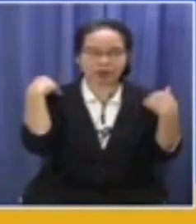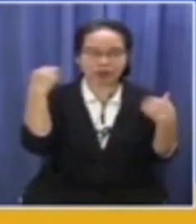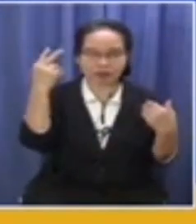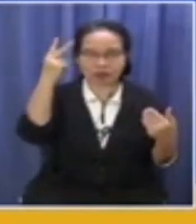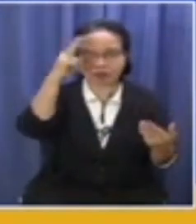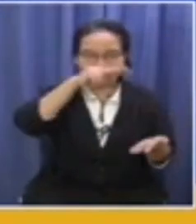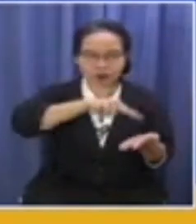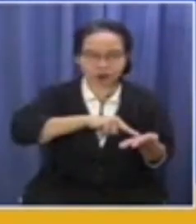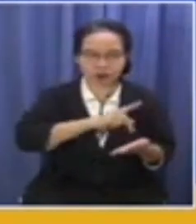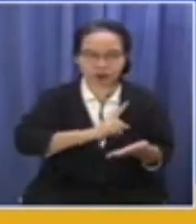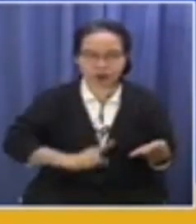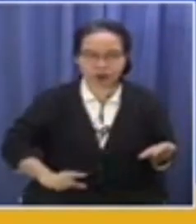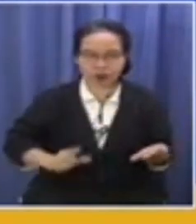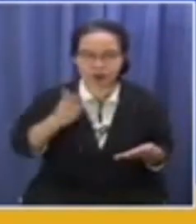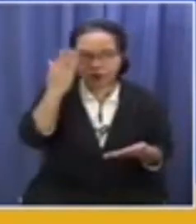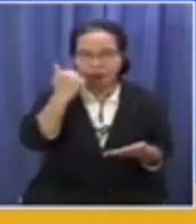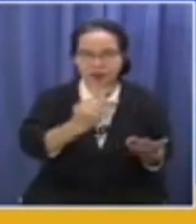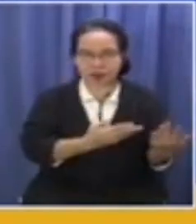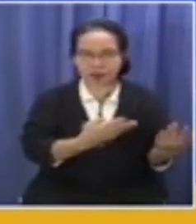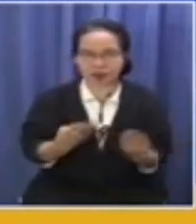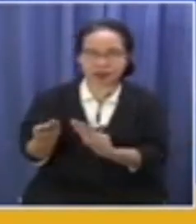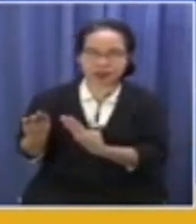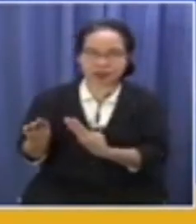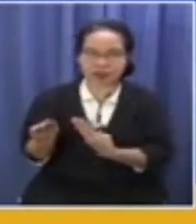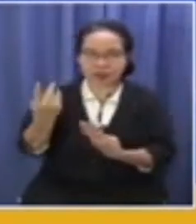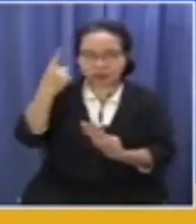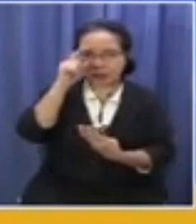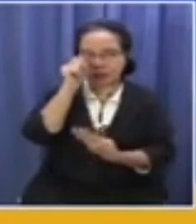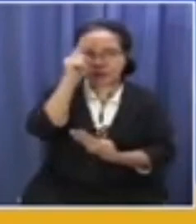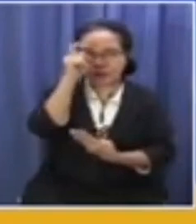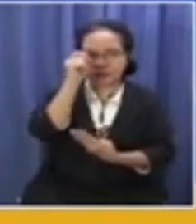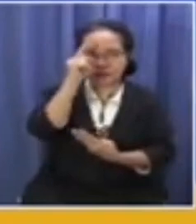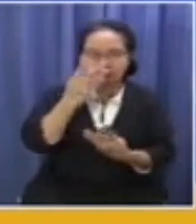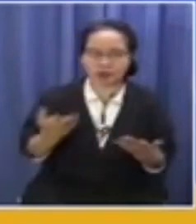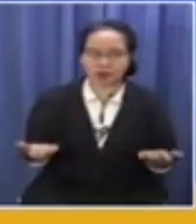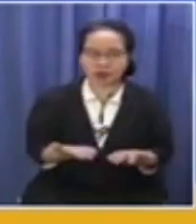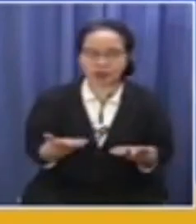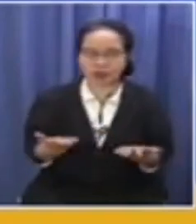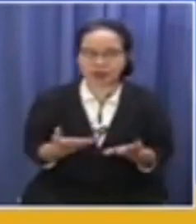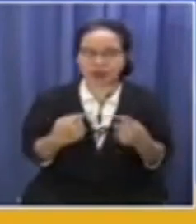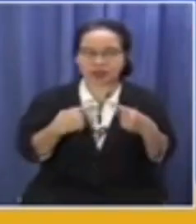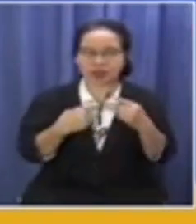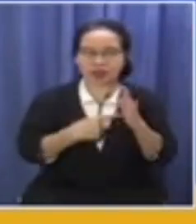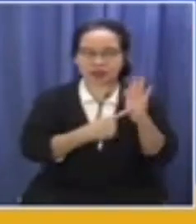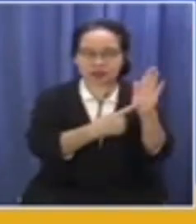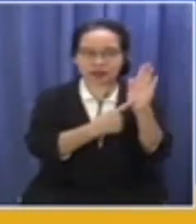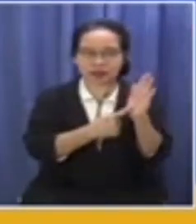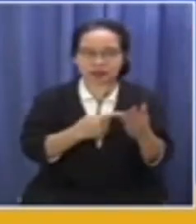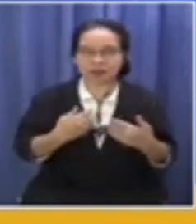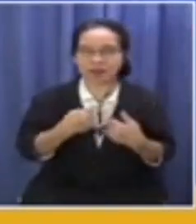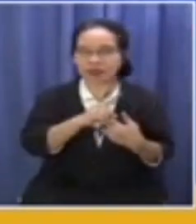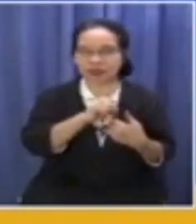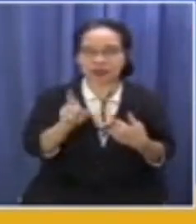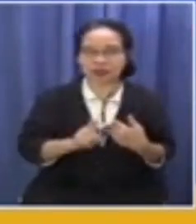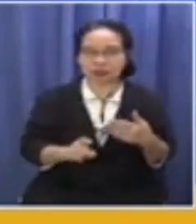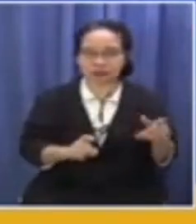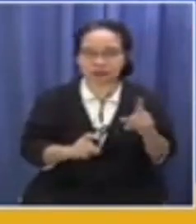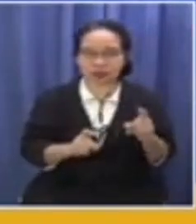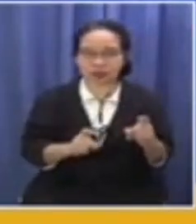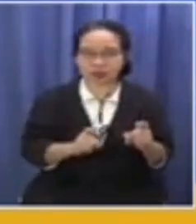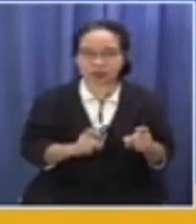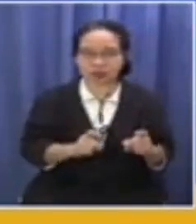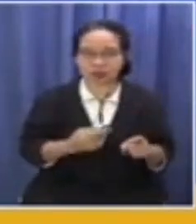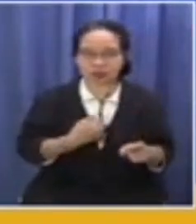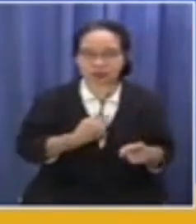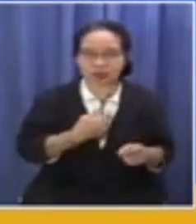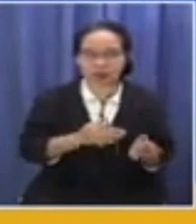na kakit gwaan ko po kung ano po ang ipapahayag niyo sa katanungan ko po ah